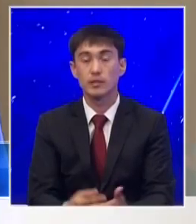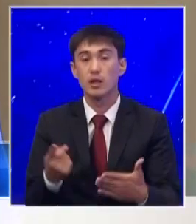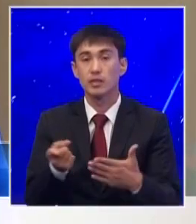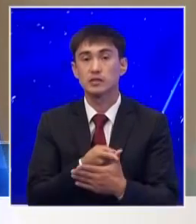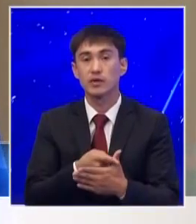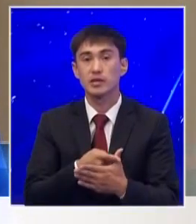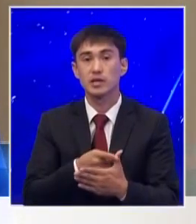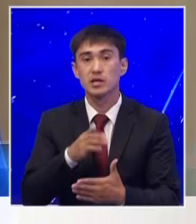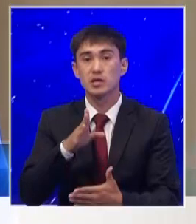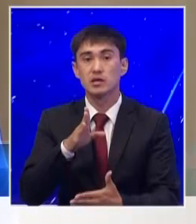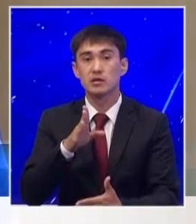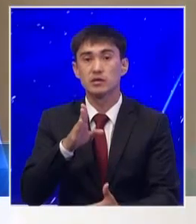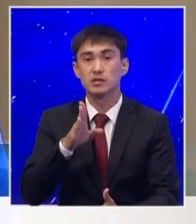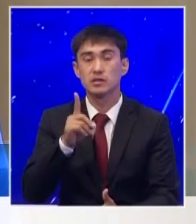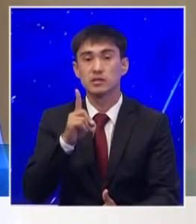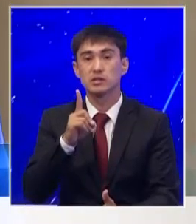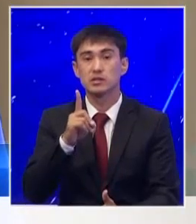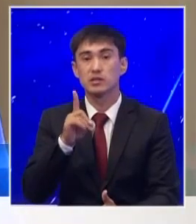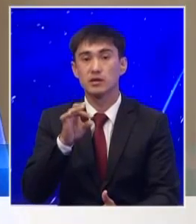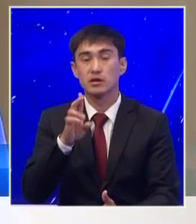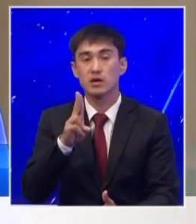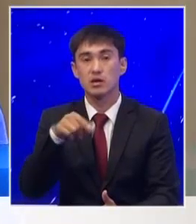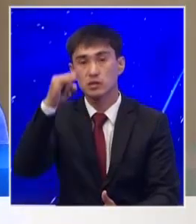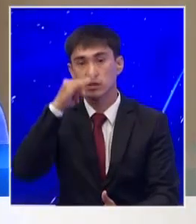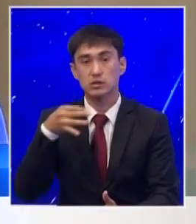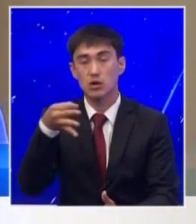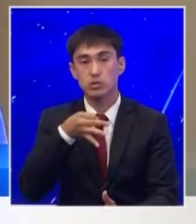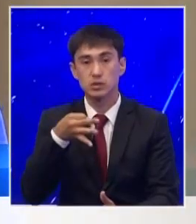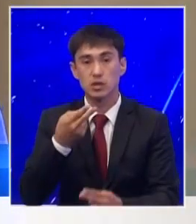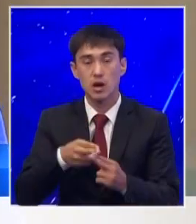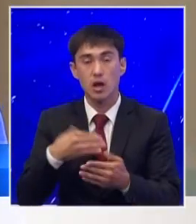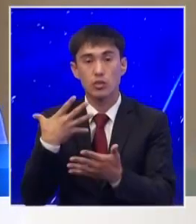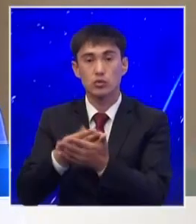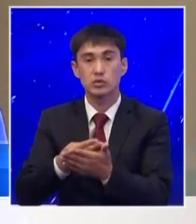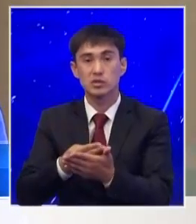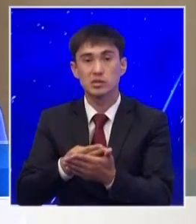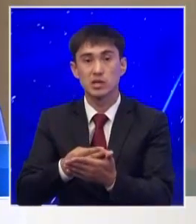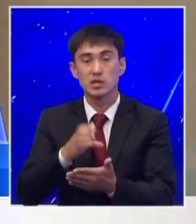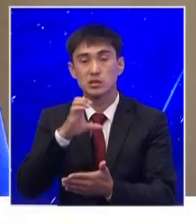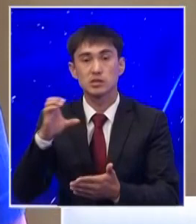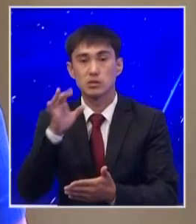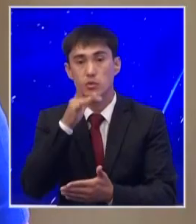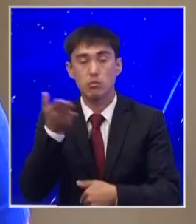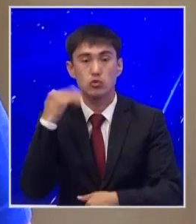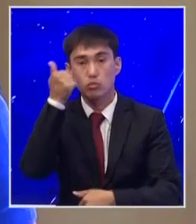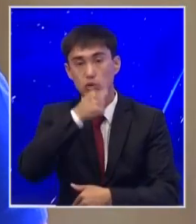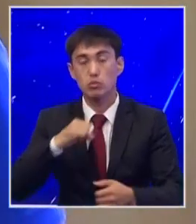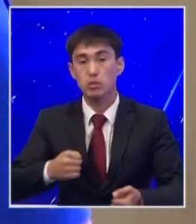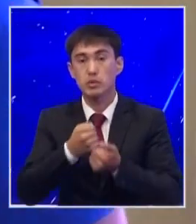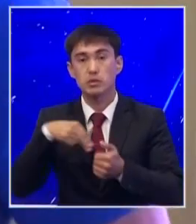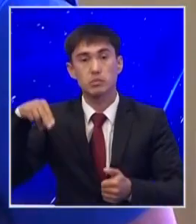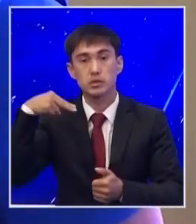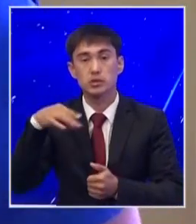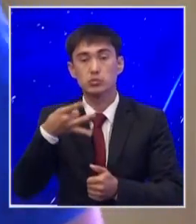Названия западно-казахстанский, северо-казахстанский, восточно-казахстанской областях относятся к советскому периоду. В прошлом году при поддержке